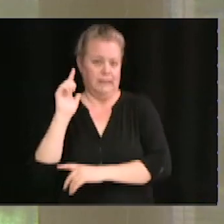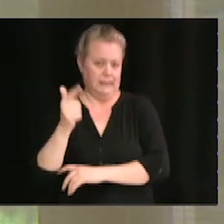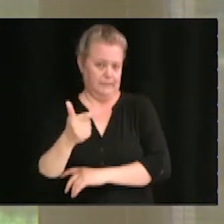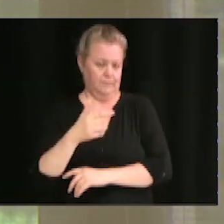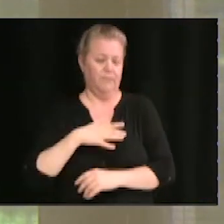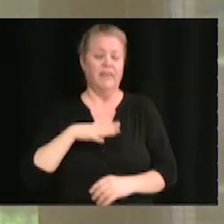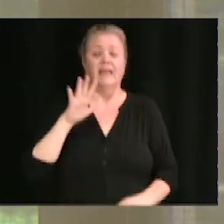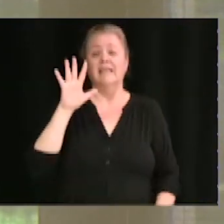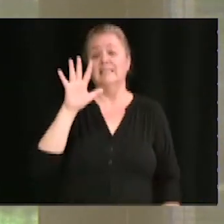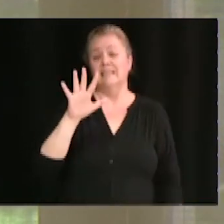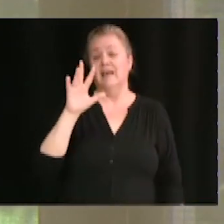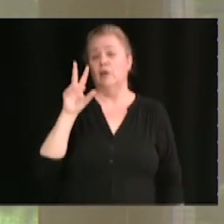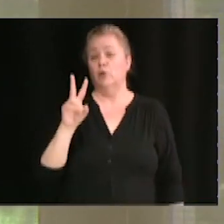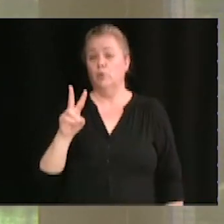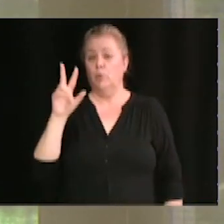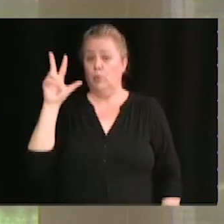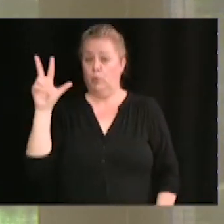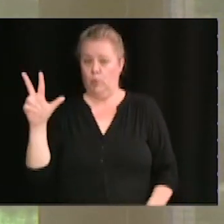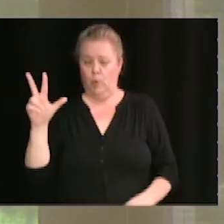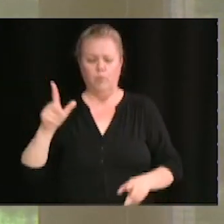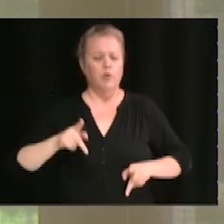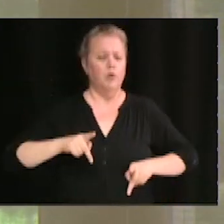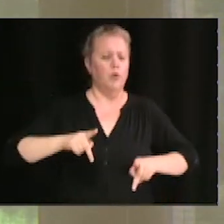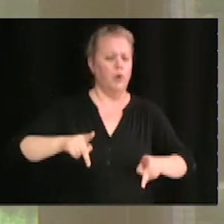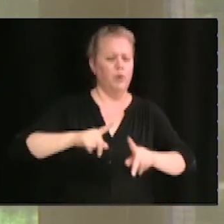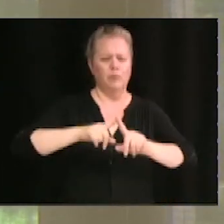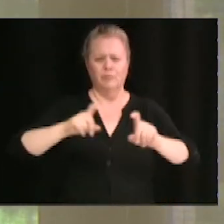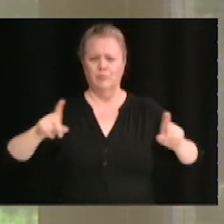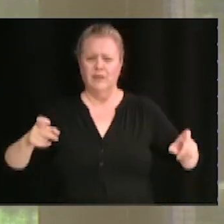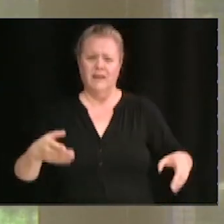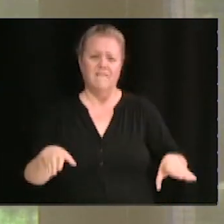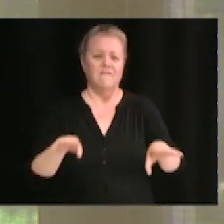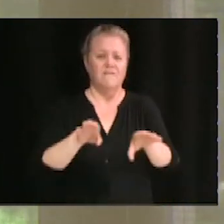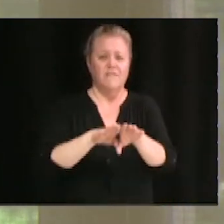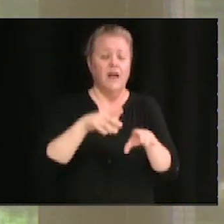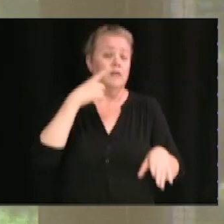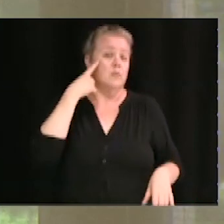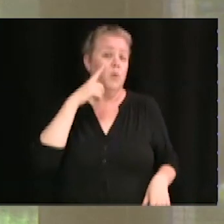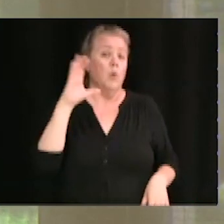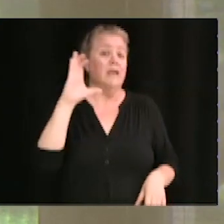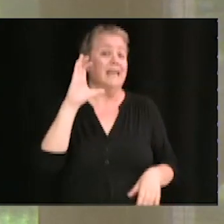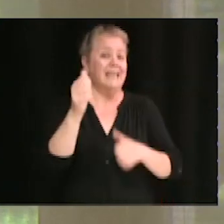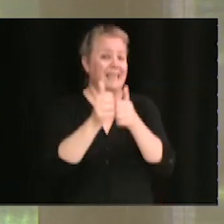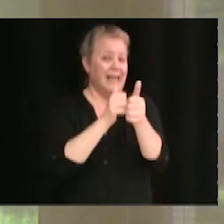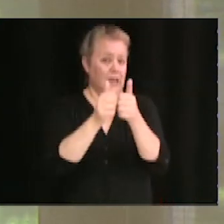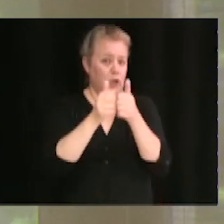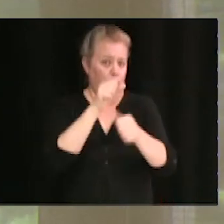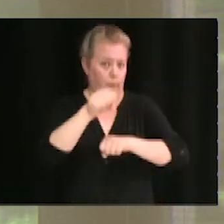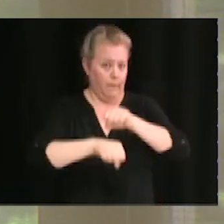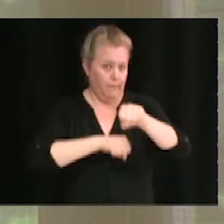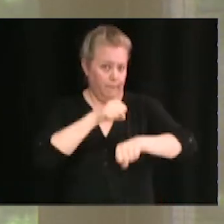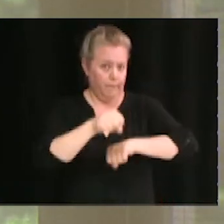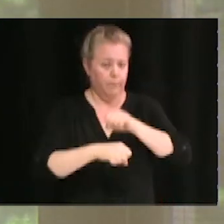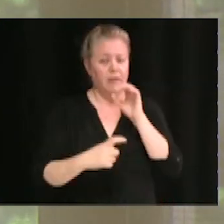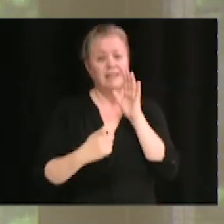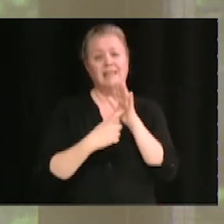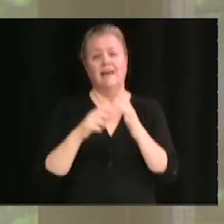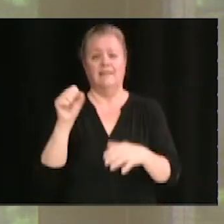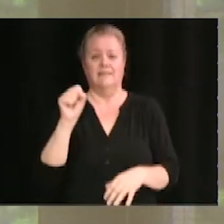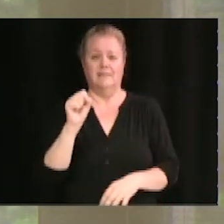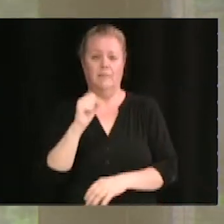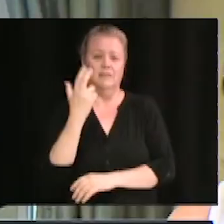.3, fermeture de diverses rues en vue de la tenue du critérium qui aura lieu le samedi 13 juillet 2019.